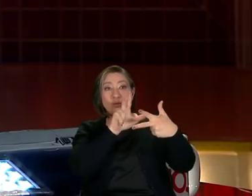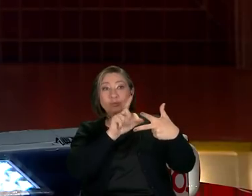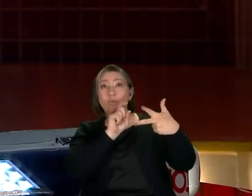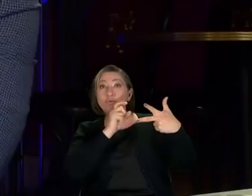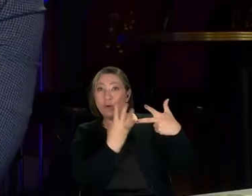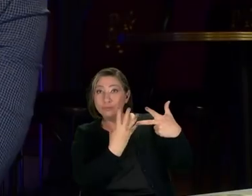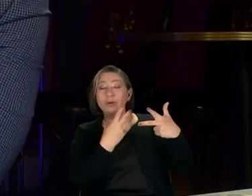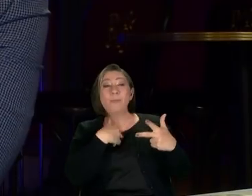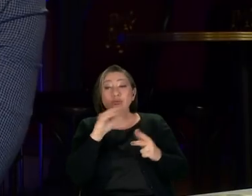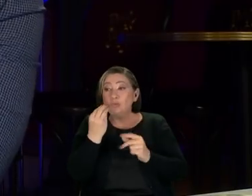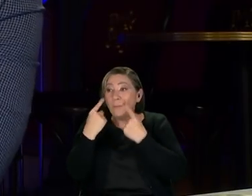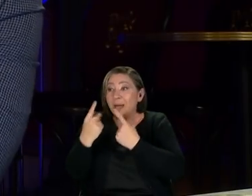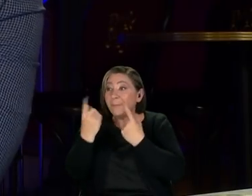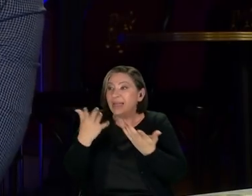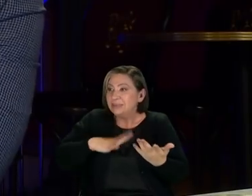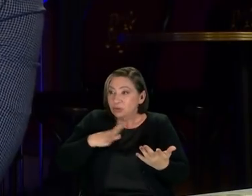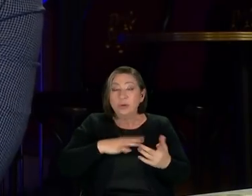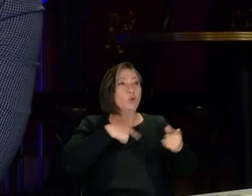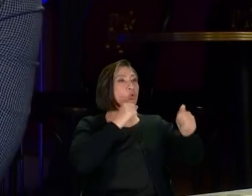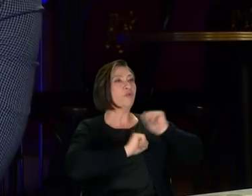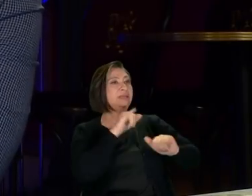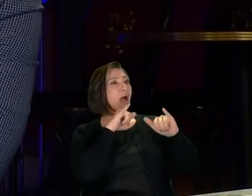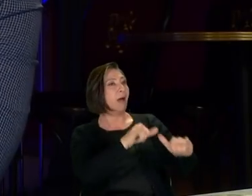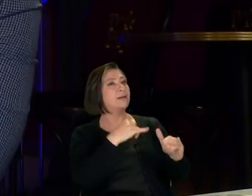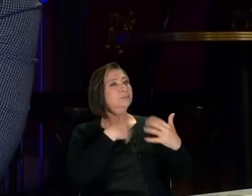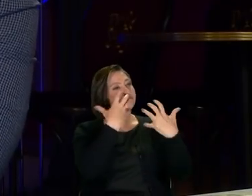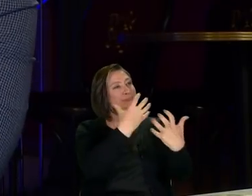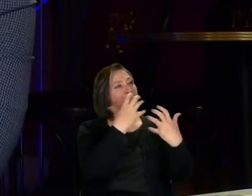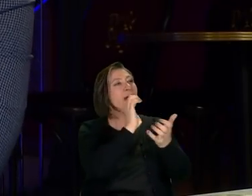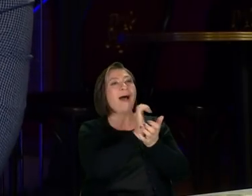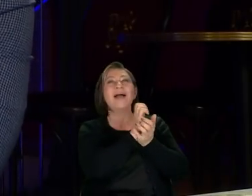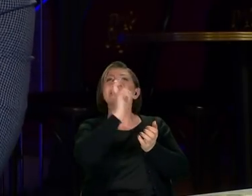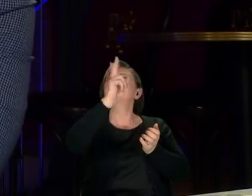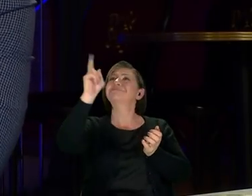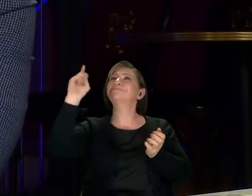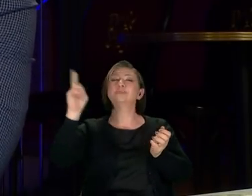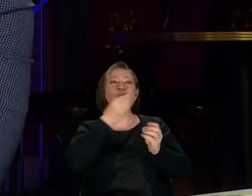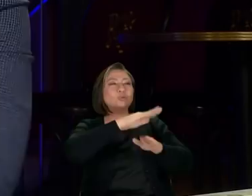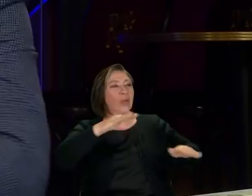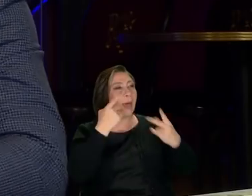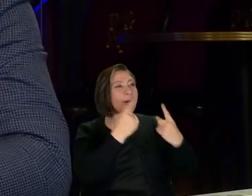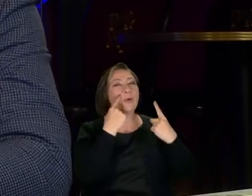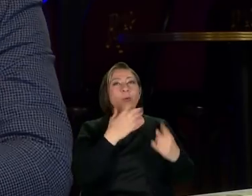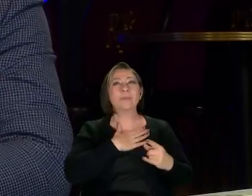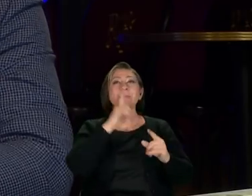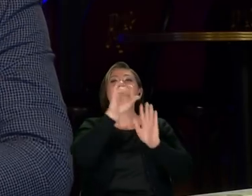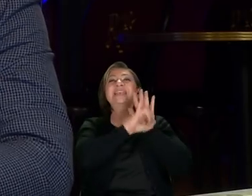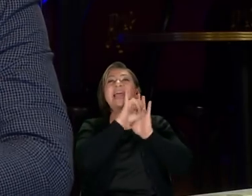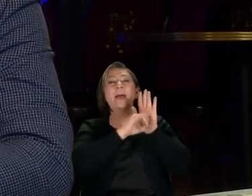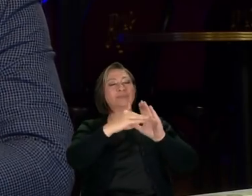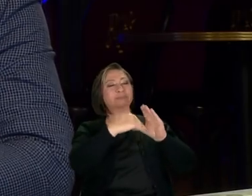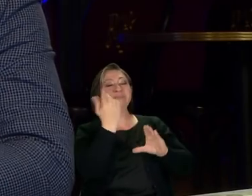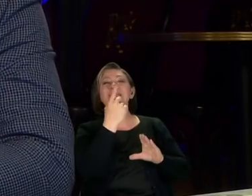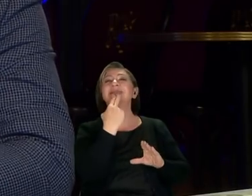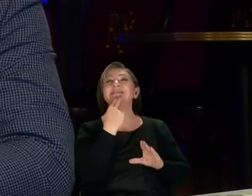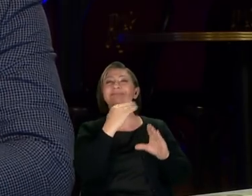ben çocuğuma nasıl bakılmasını istiyorsam şu anda üniversitede de ailelerin çocuklarına öyle bakıyorum. Mesela bana geçen Instagram'dan birisi yazmış, bir